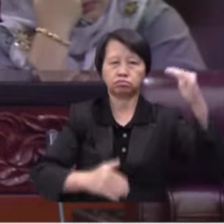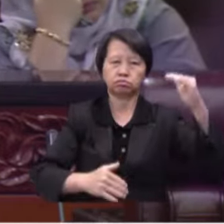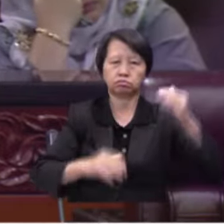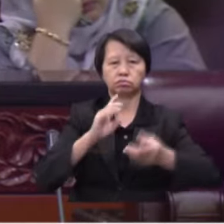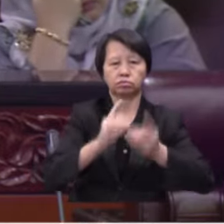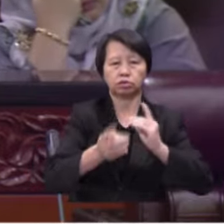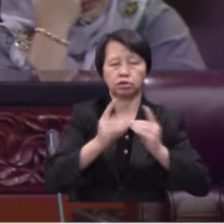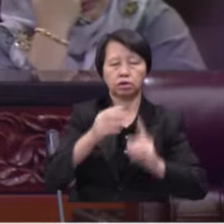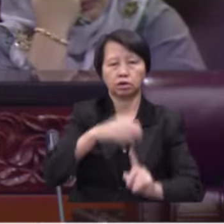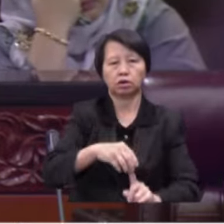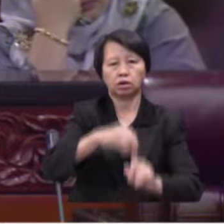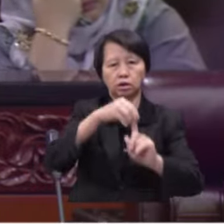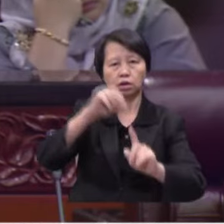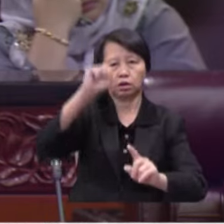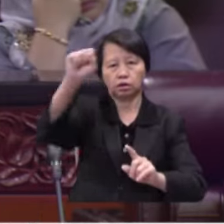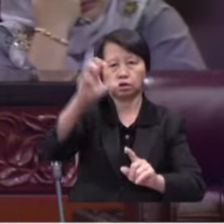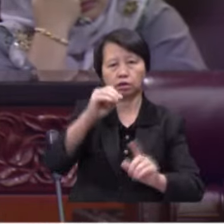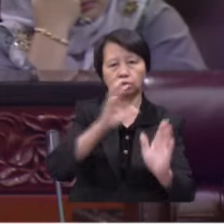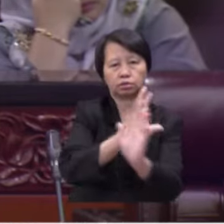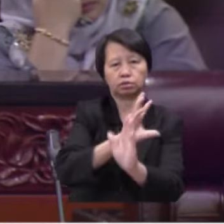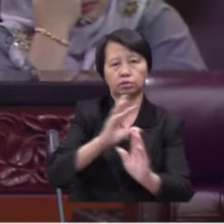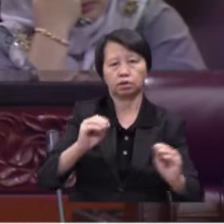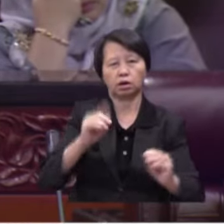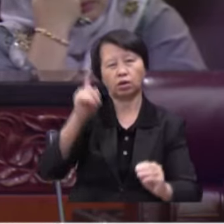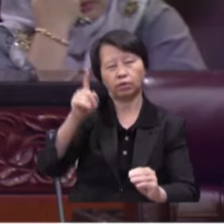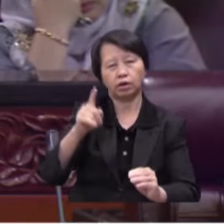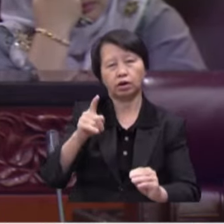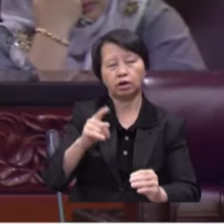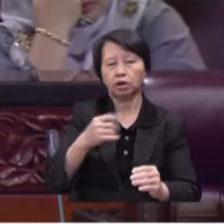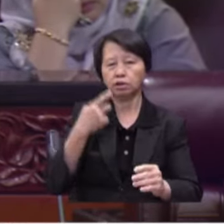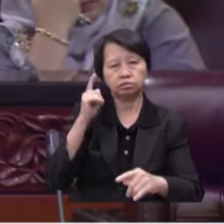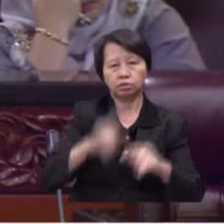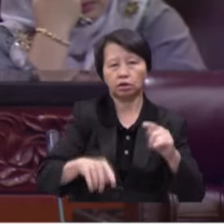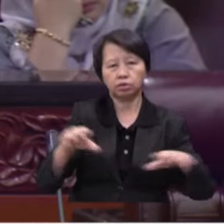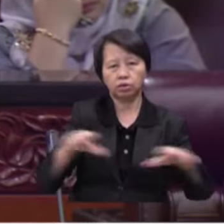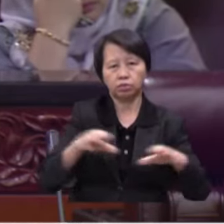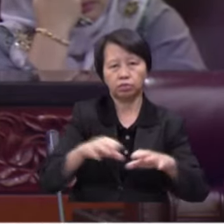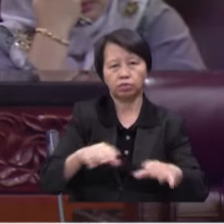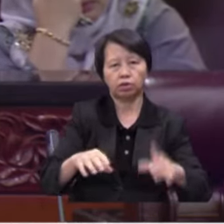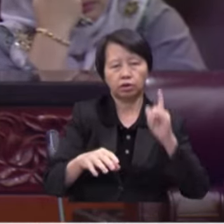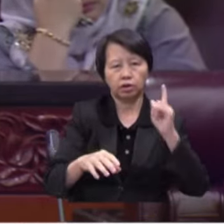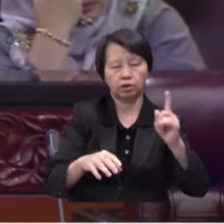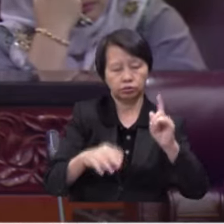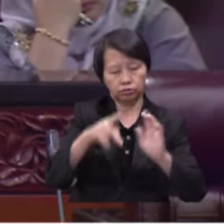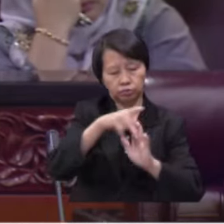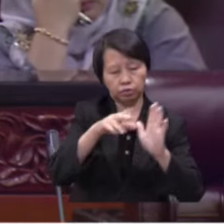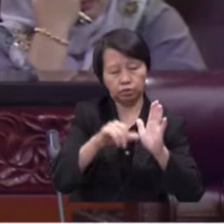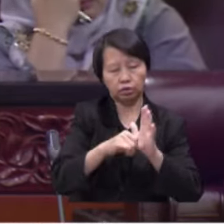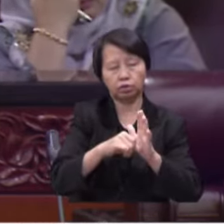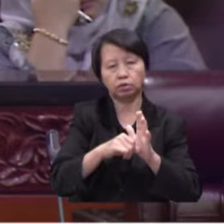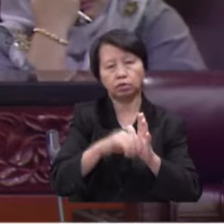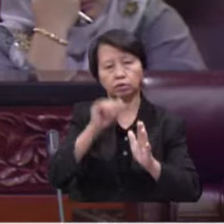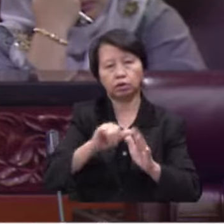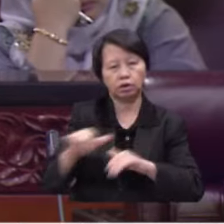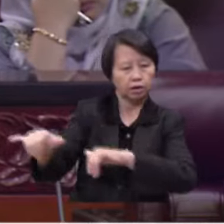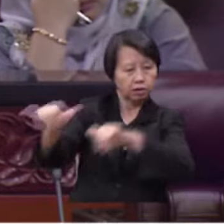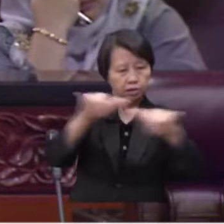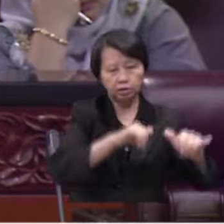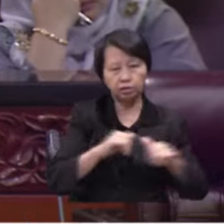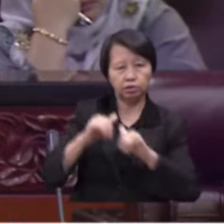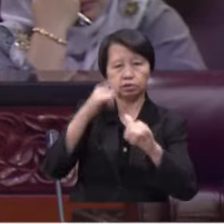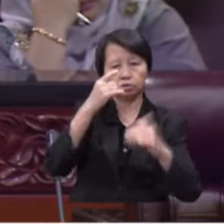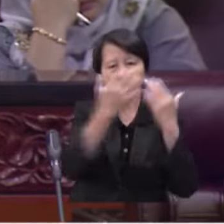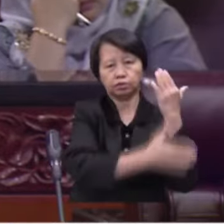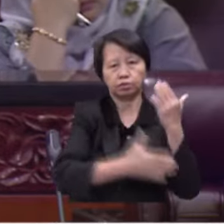digital terutama sekali di Sabah dan sawah kita tidak dapat melaksanakan satu polisi blanket polisi yang semerate untuk